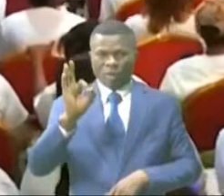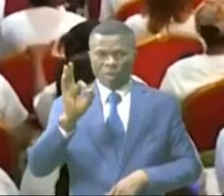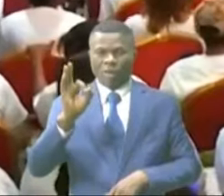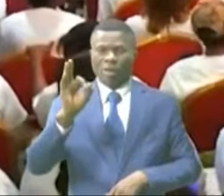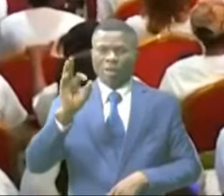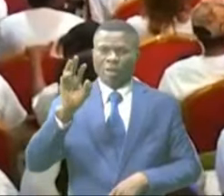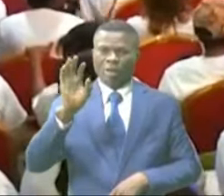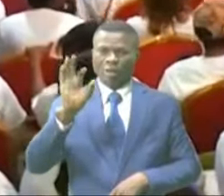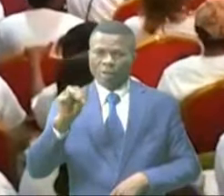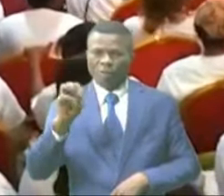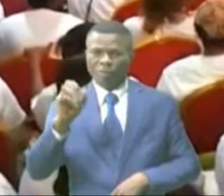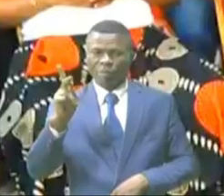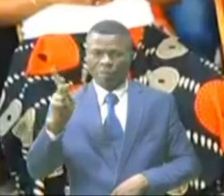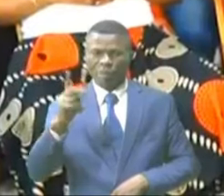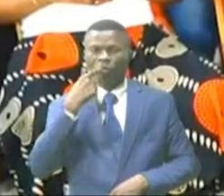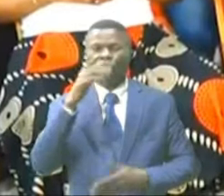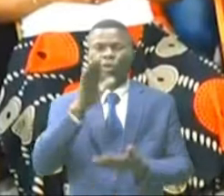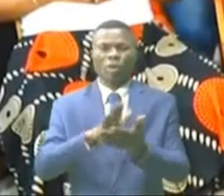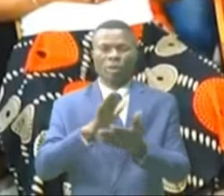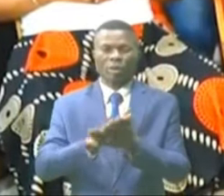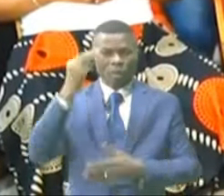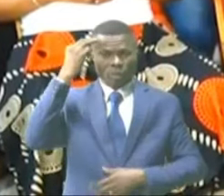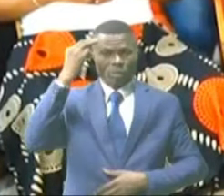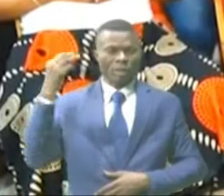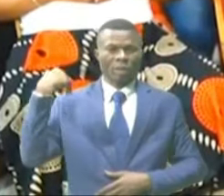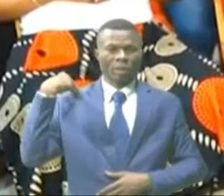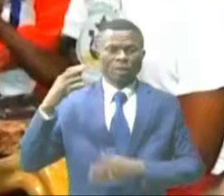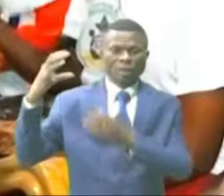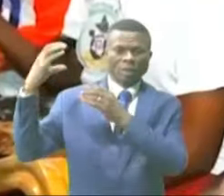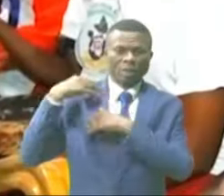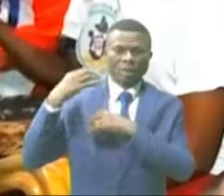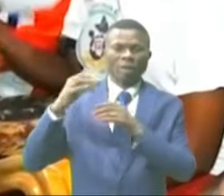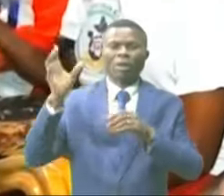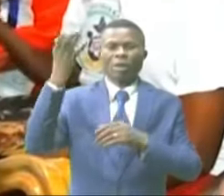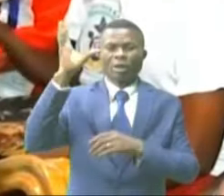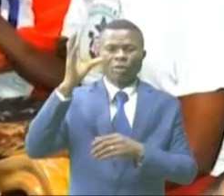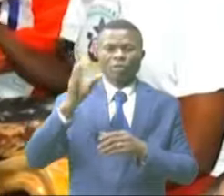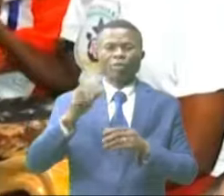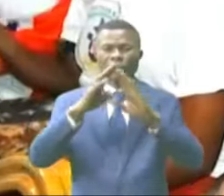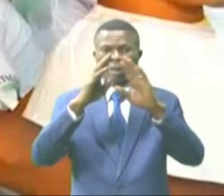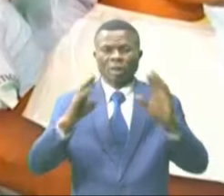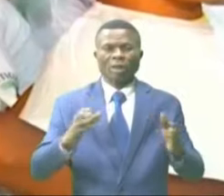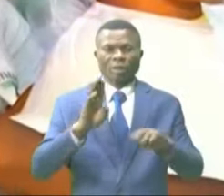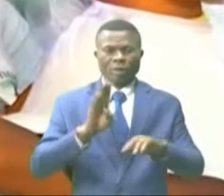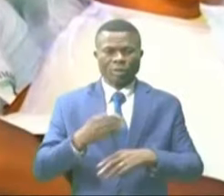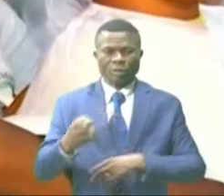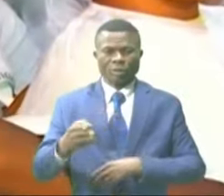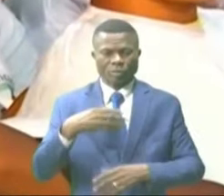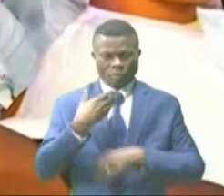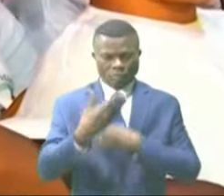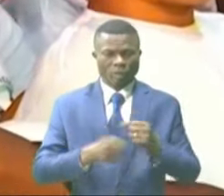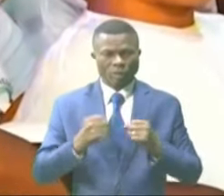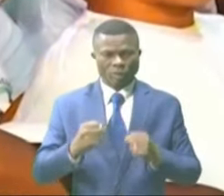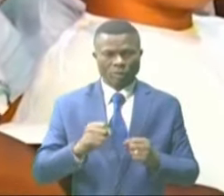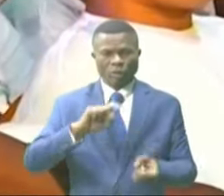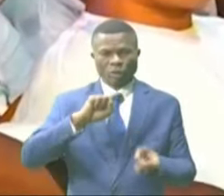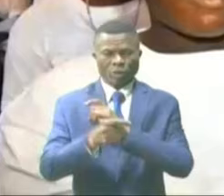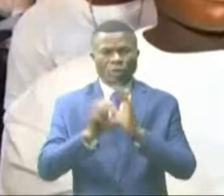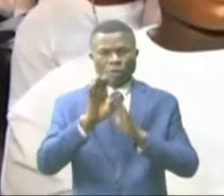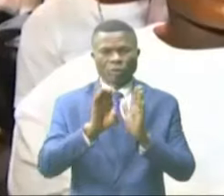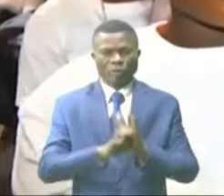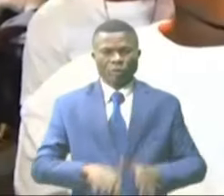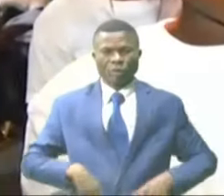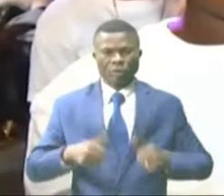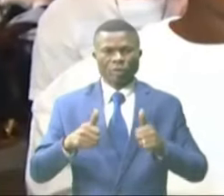même occasion rendu un hommage mérité au ministre d'État en charge de l'urbanisme habitat Pius Mabilou pour ses efforts dans l'amélioration des